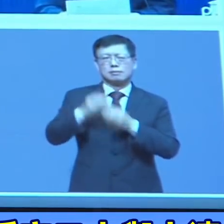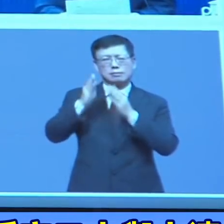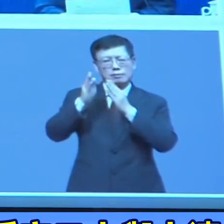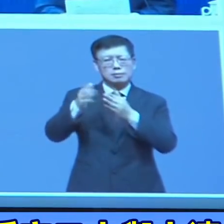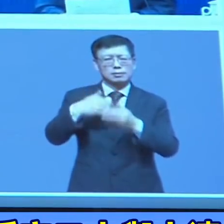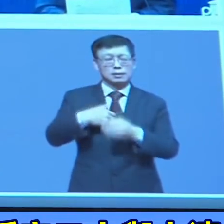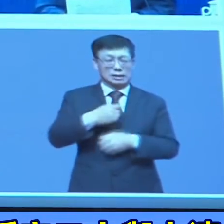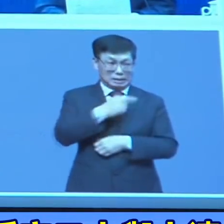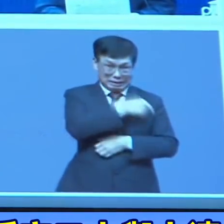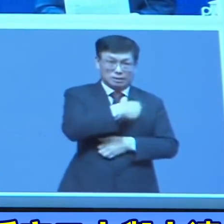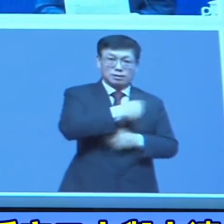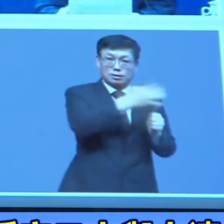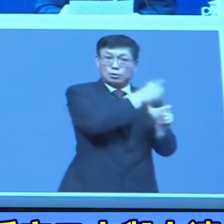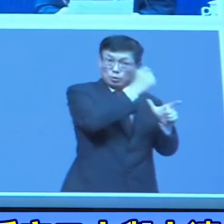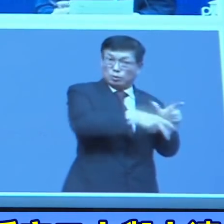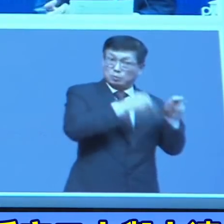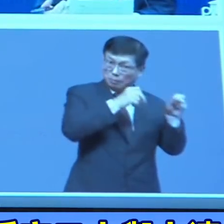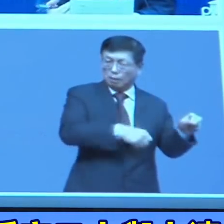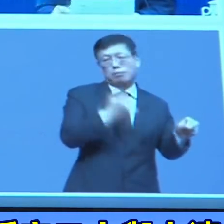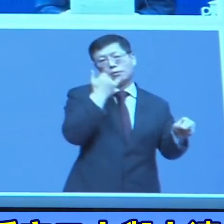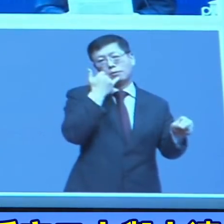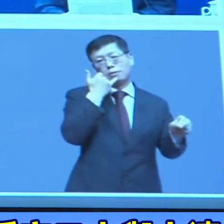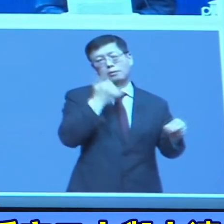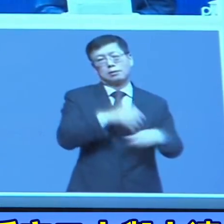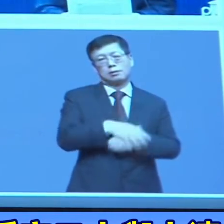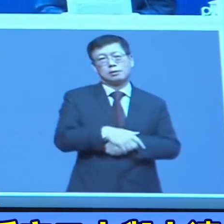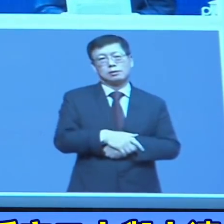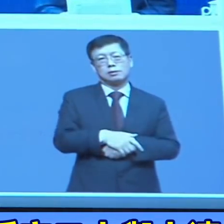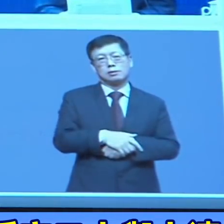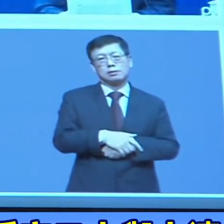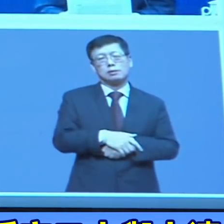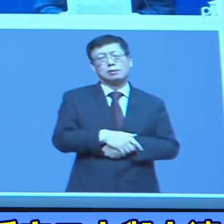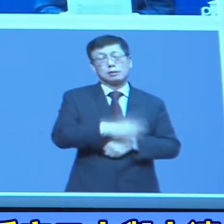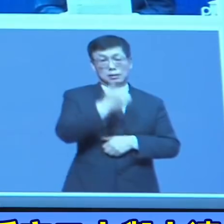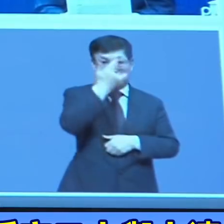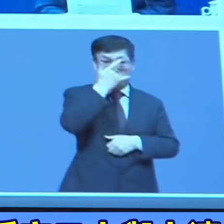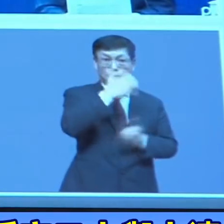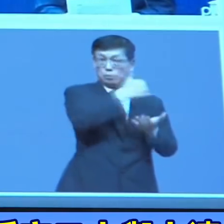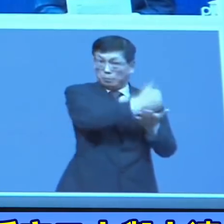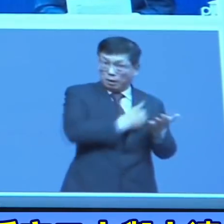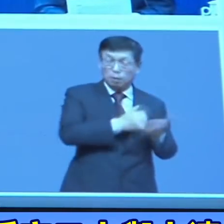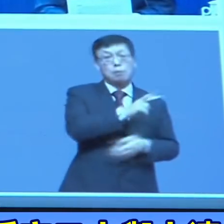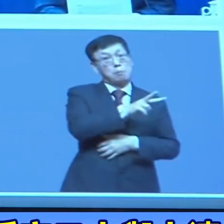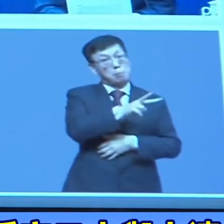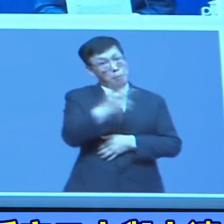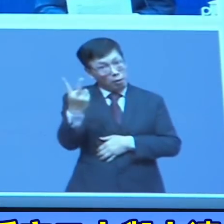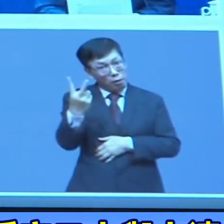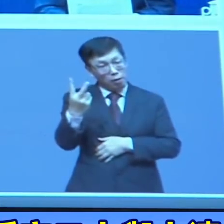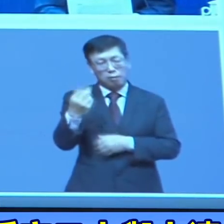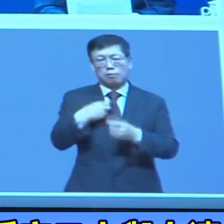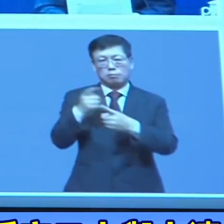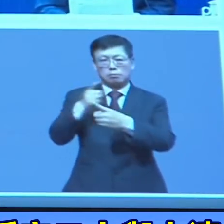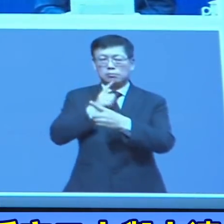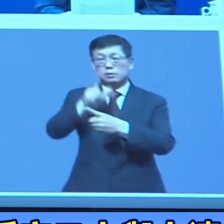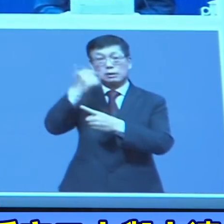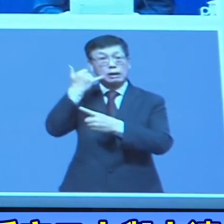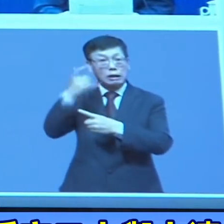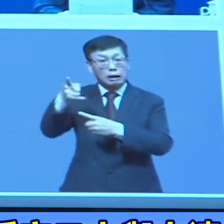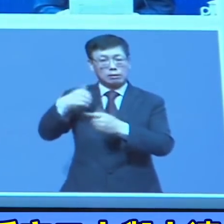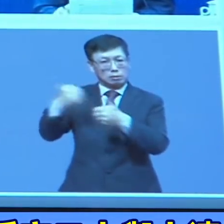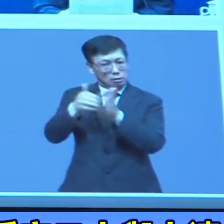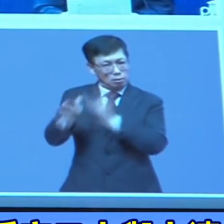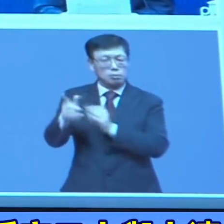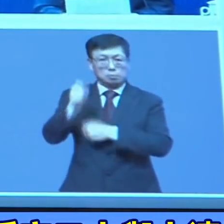直接签约或从这个德国进口，或是透过上海复星的代